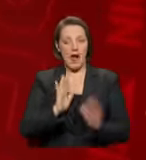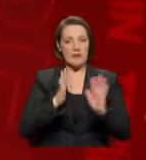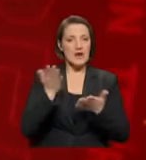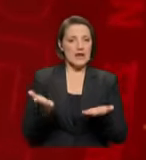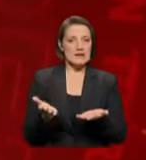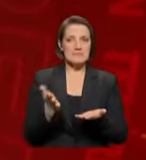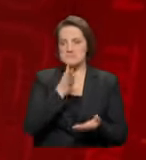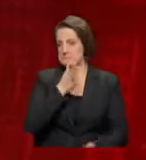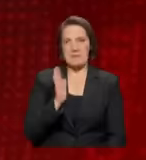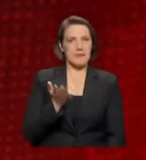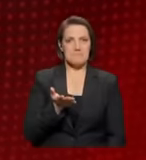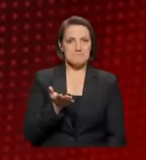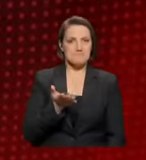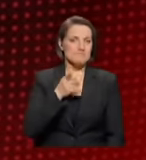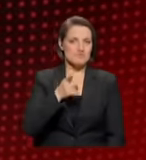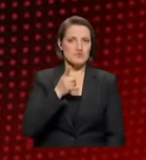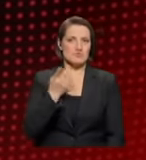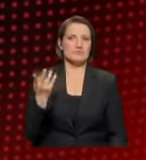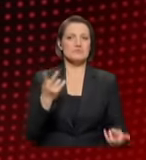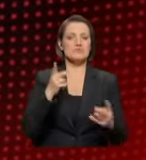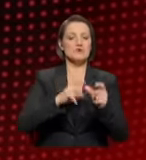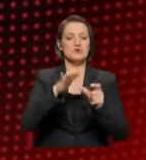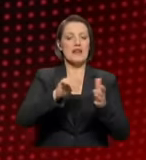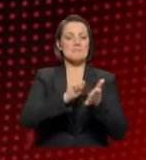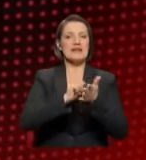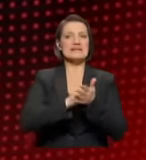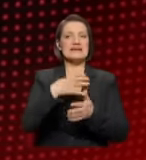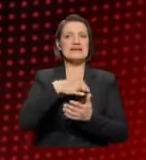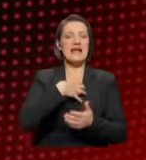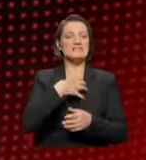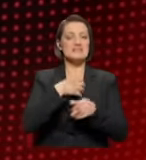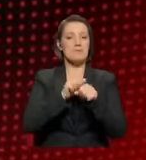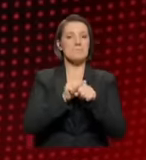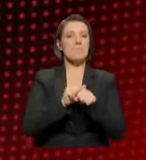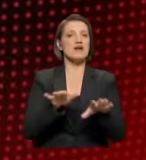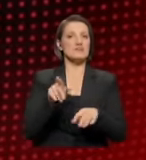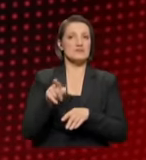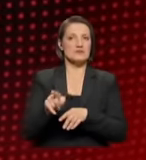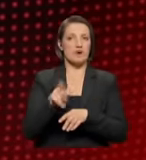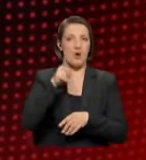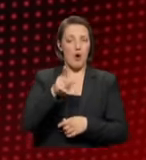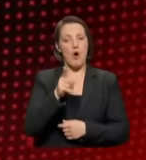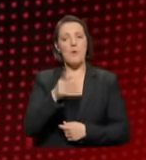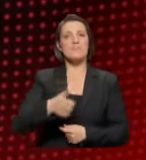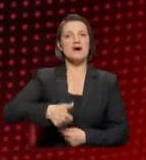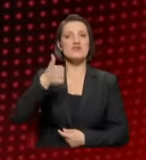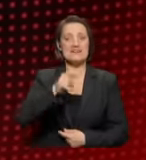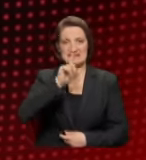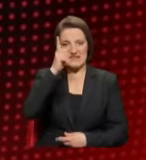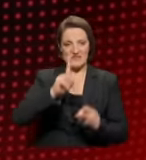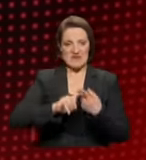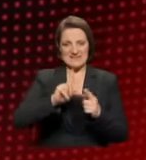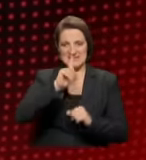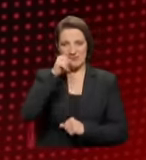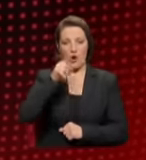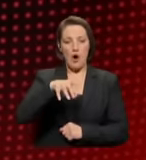haller... Bilemedim. Bir de bunu marifet gibi sosyal medyadan kendisinin paylaşması. Şimdi o başkan sadece ve